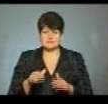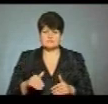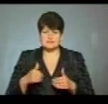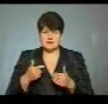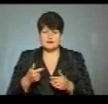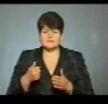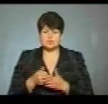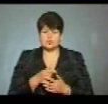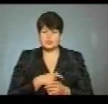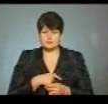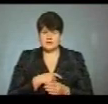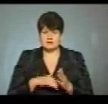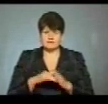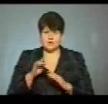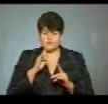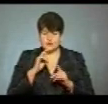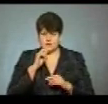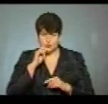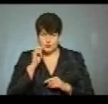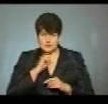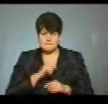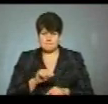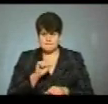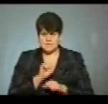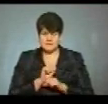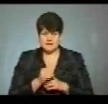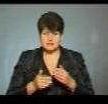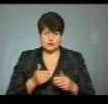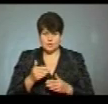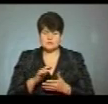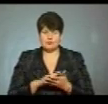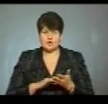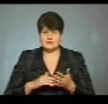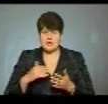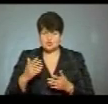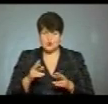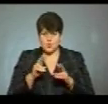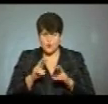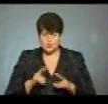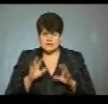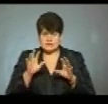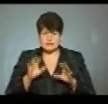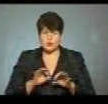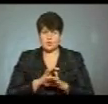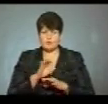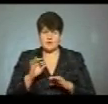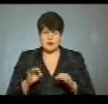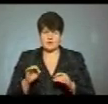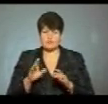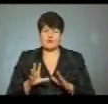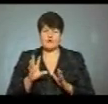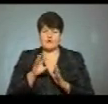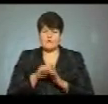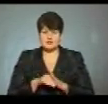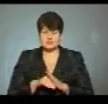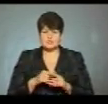до депутатів Верховної Ради України припинити кроки з подальшого розгляду законопроекту про